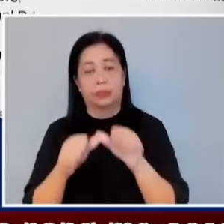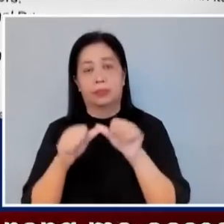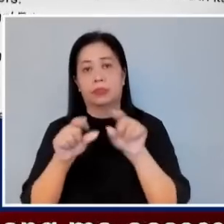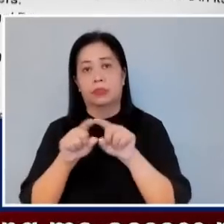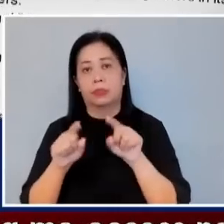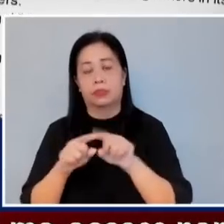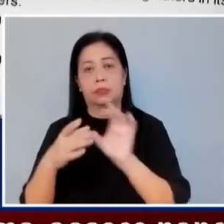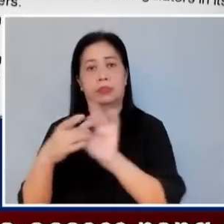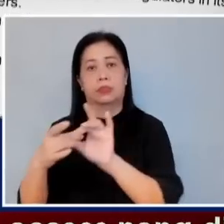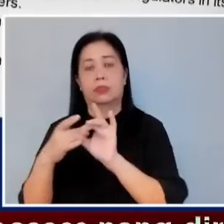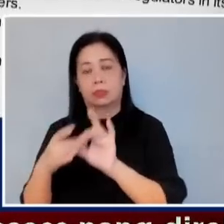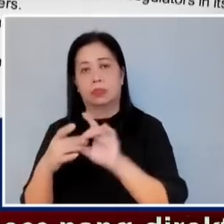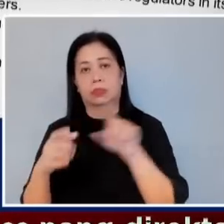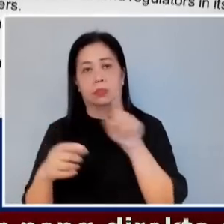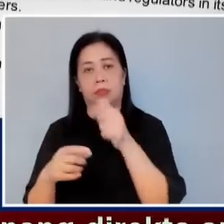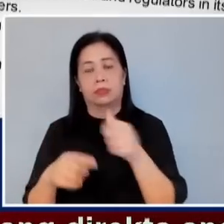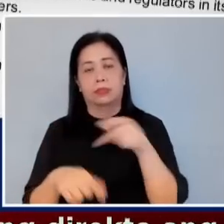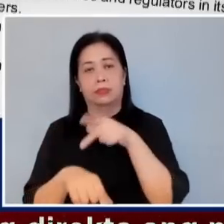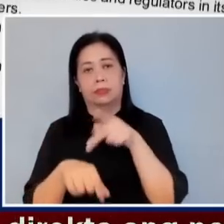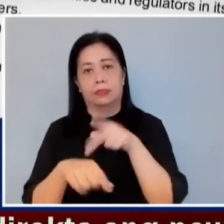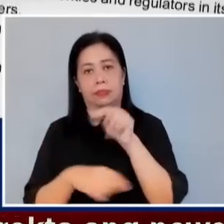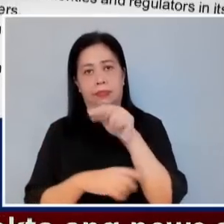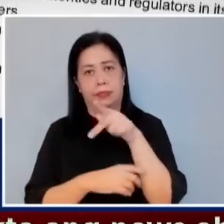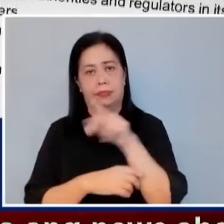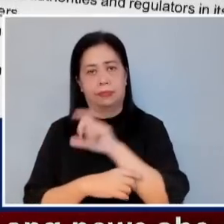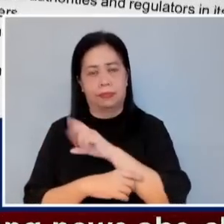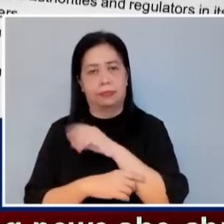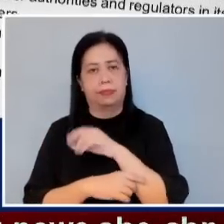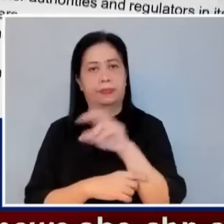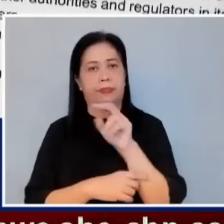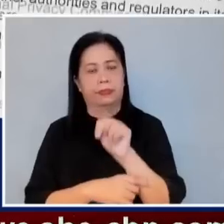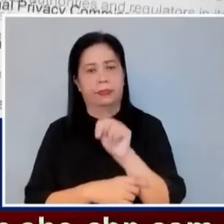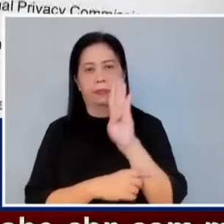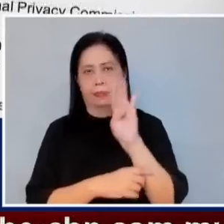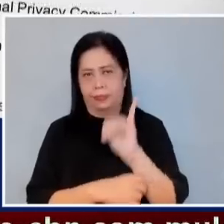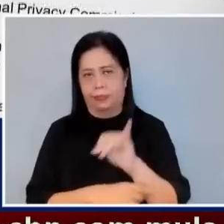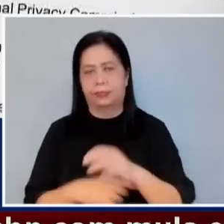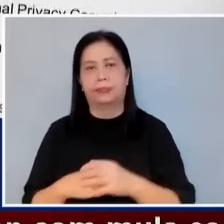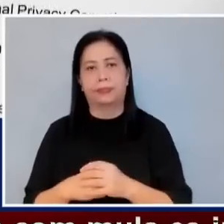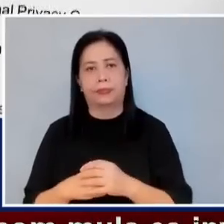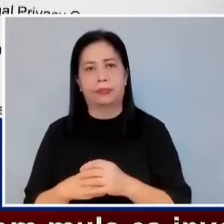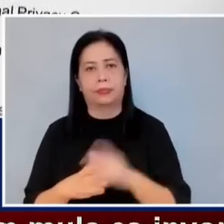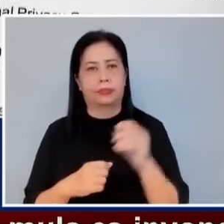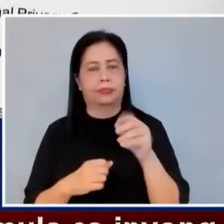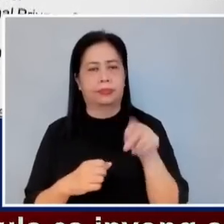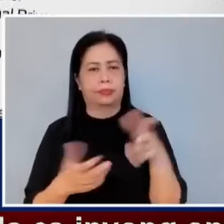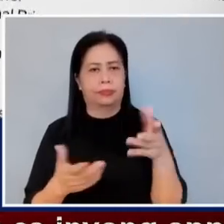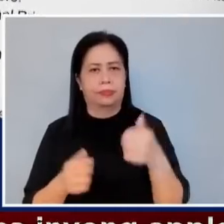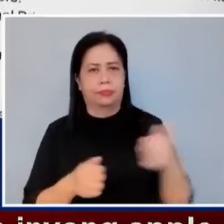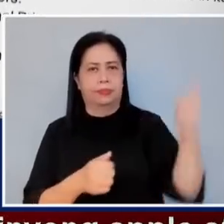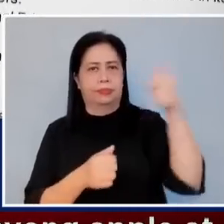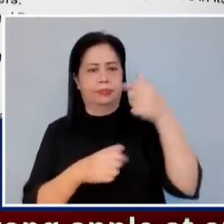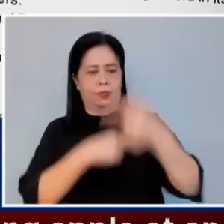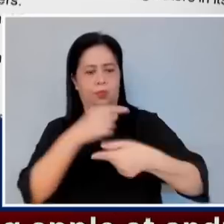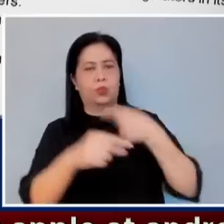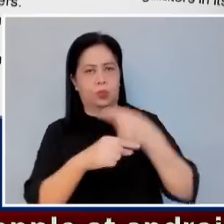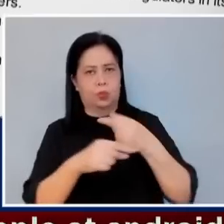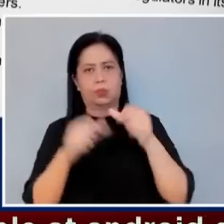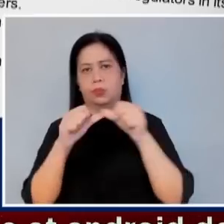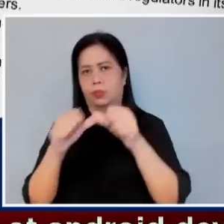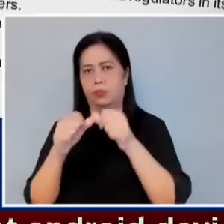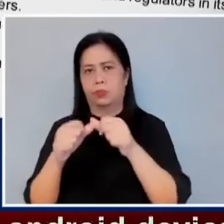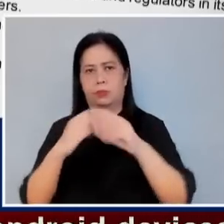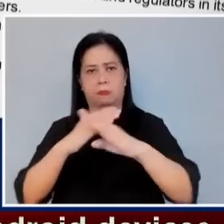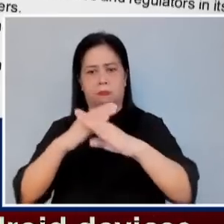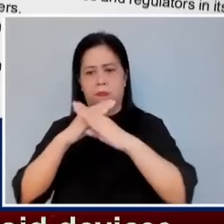kanilang koordinasyon sa Philippine National Police at National Bureau of Investigation. Ang parent company na Globe ay patuloy rin sa pag-block